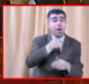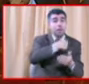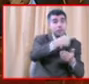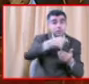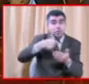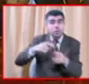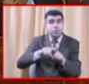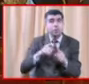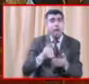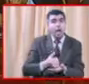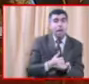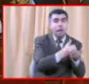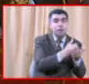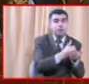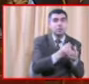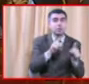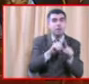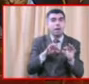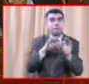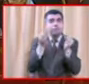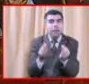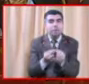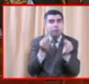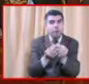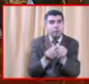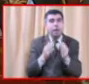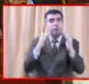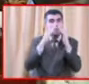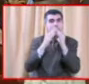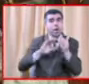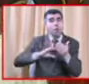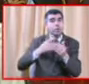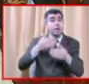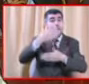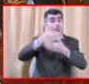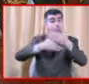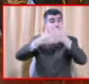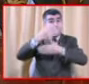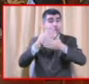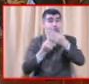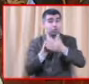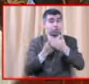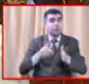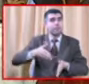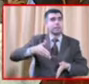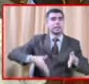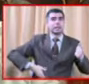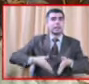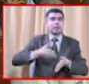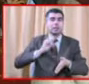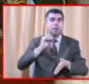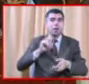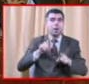والأدوية والأغطية، إيواء المنكوبين، بناء وترميم القناطر والطرق،